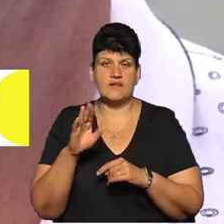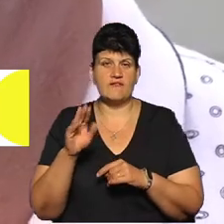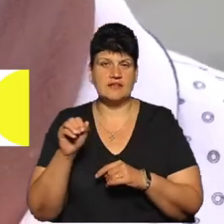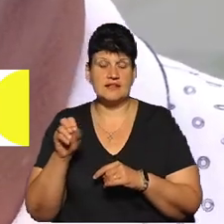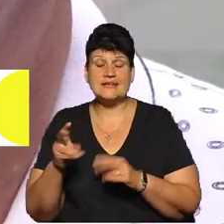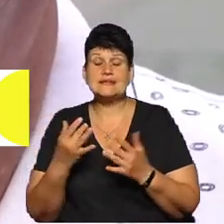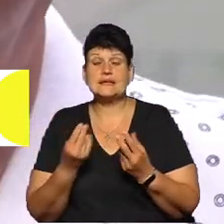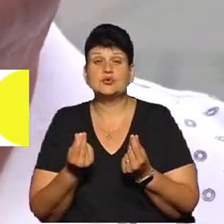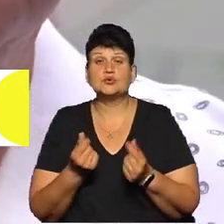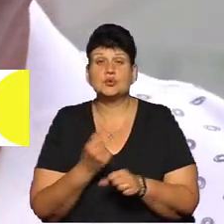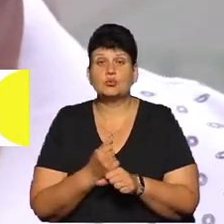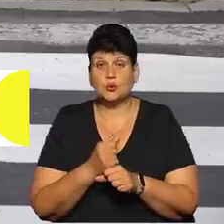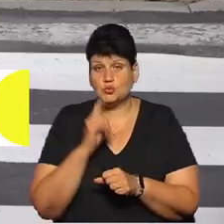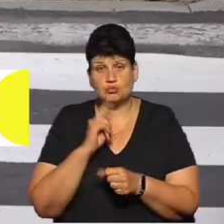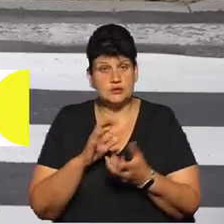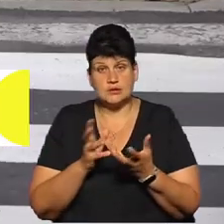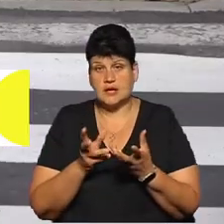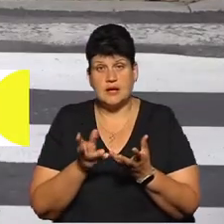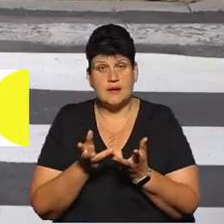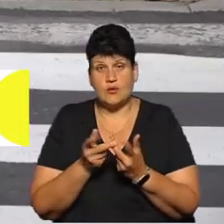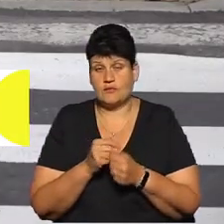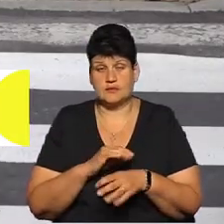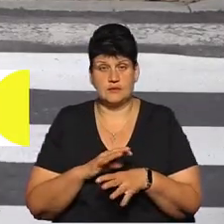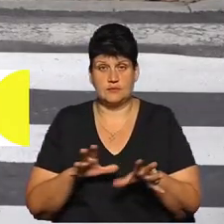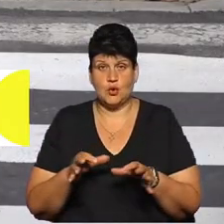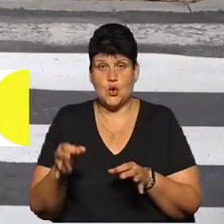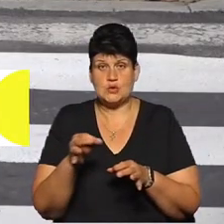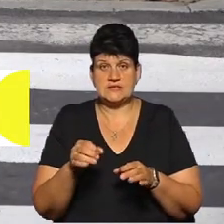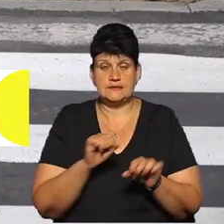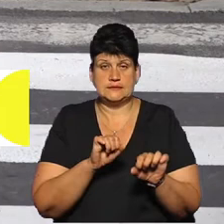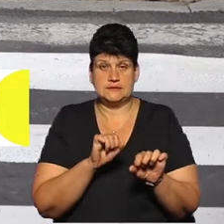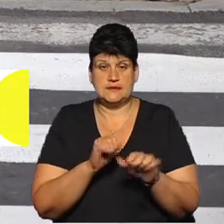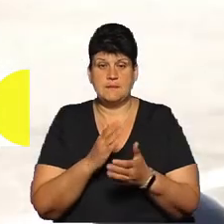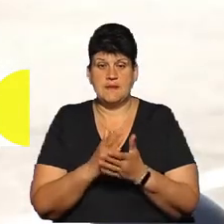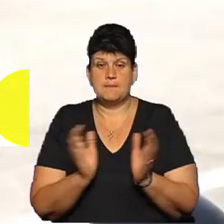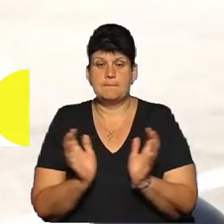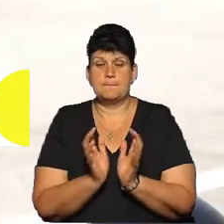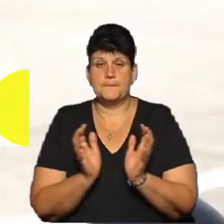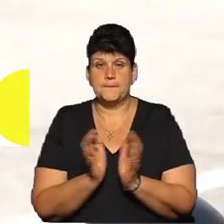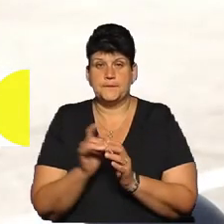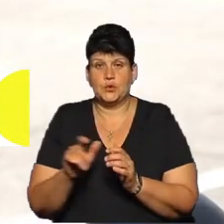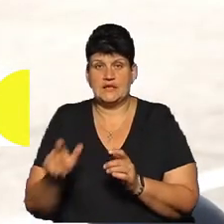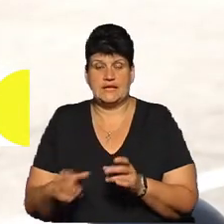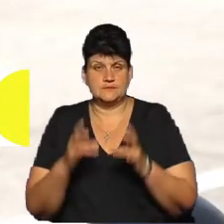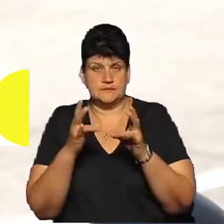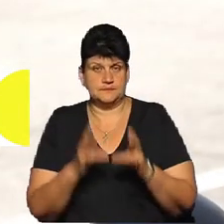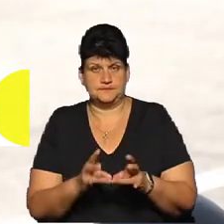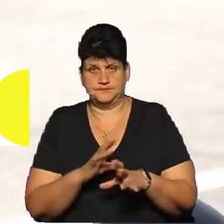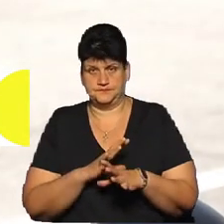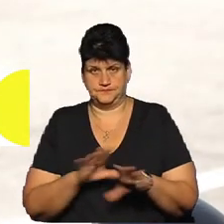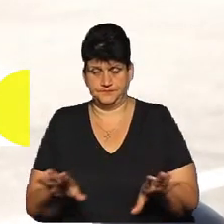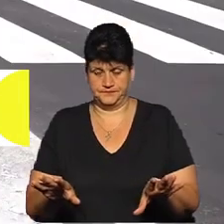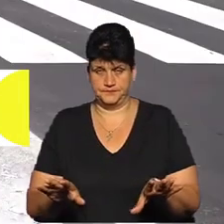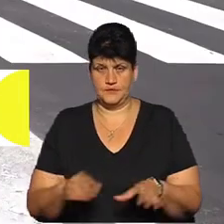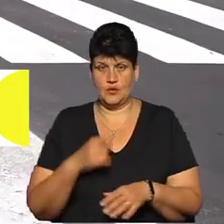роботи, поки не підрахували, каже чоловік. Острівки безпеки мають вберегти пішоходів від аварій, розповів начальник відділу безпеки дорожнього руху